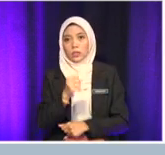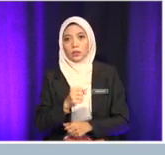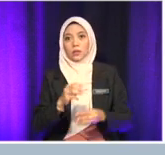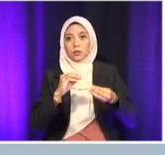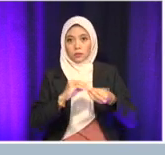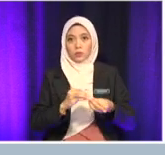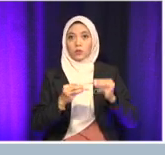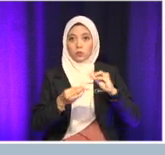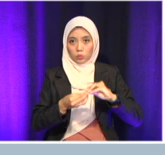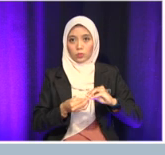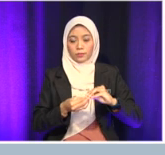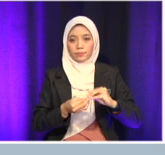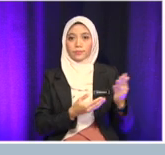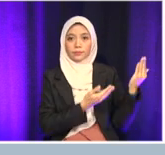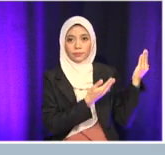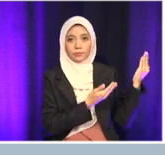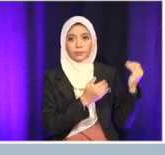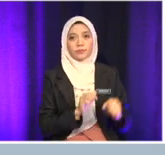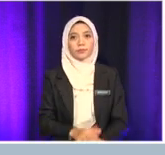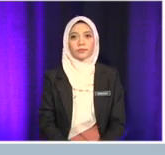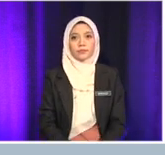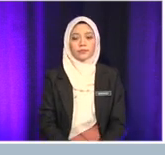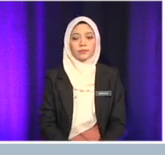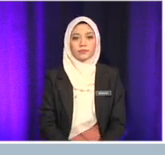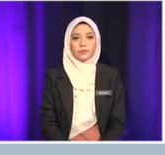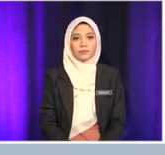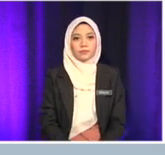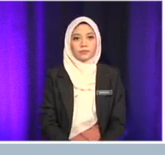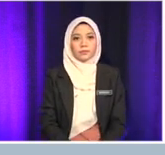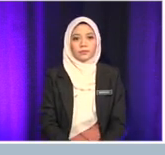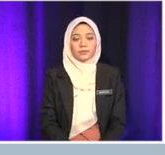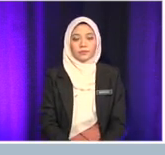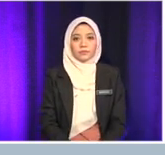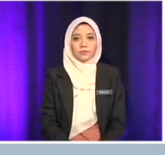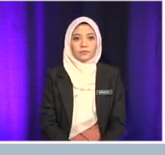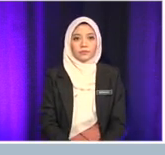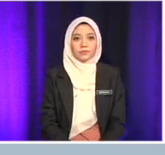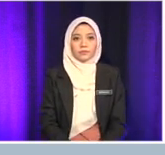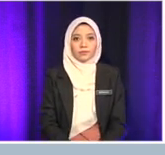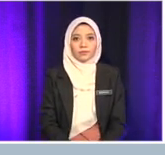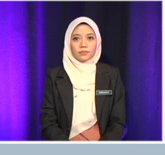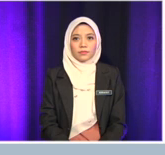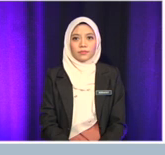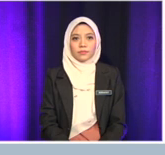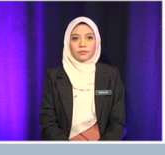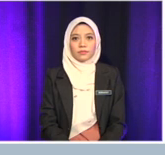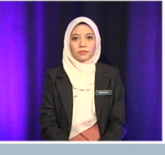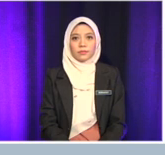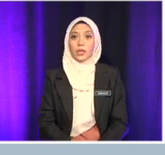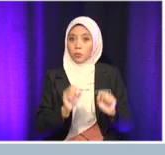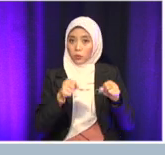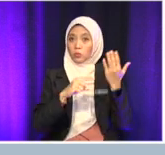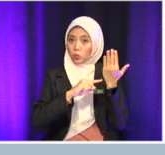Syifa maka nilai juga adalah Syifa maka yang pertama kita boleh plotkan titik sifat-sifat